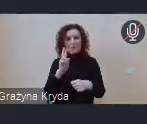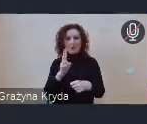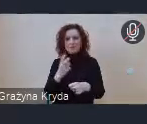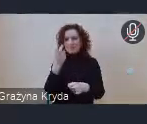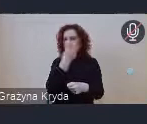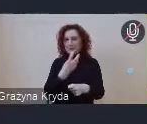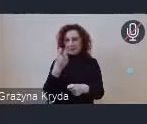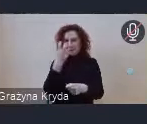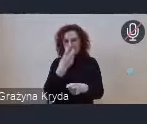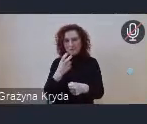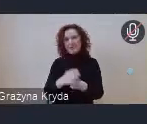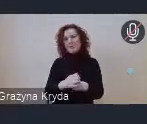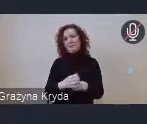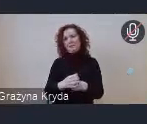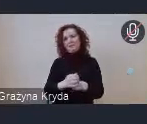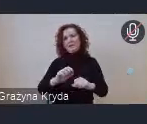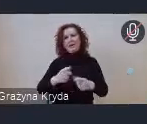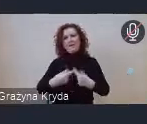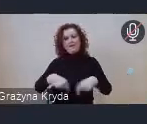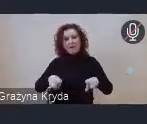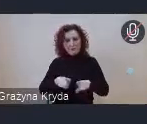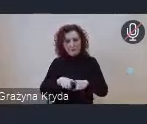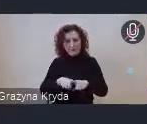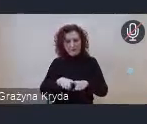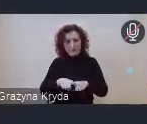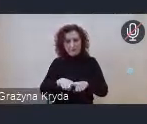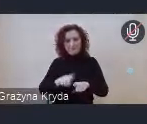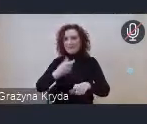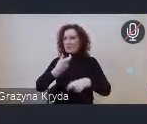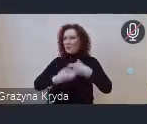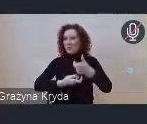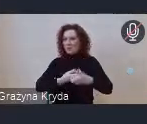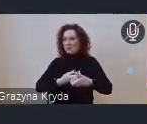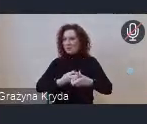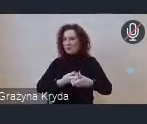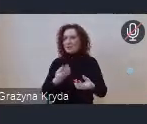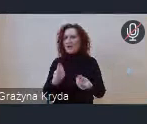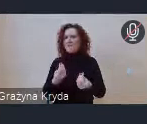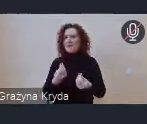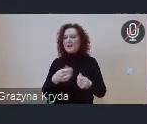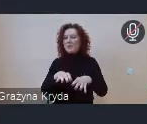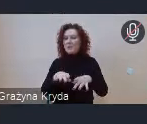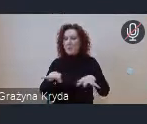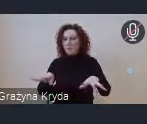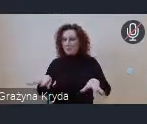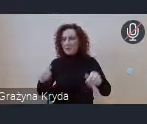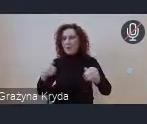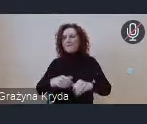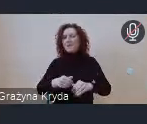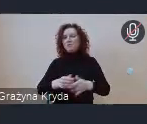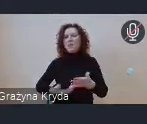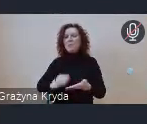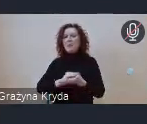działaniami realizowanymi za pieniądze publiczne może złożyć wniosek o zapewnienie dostępności przykład